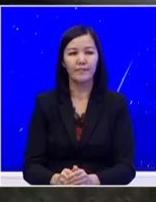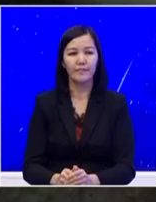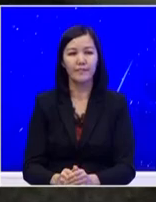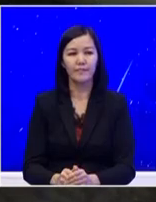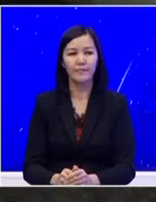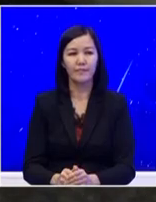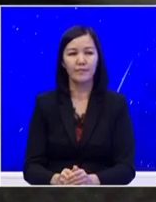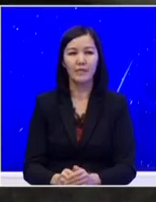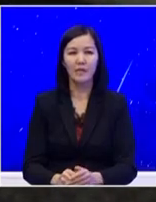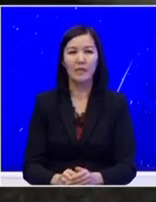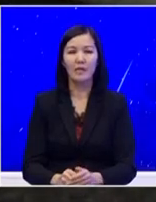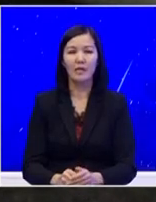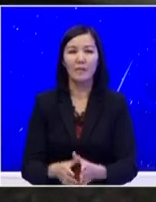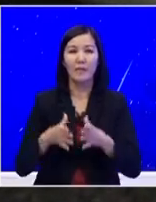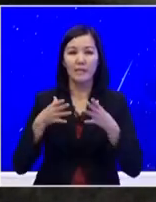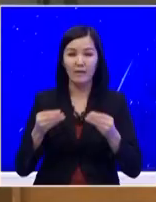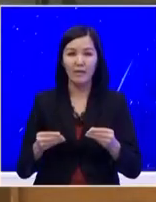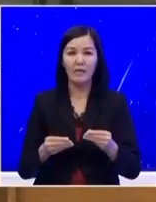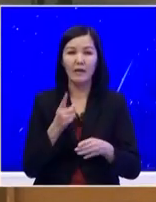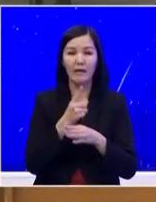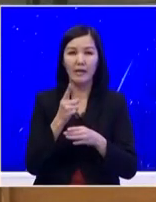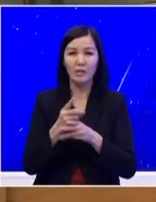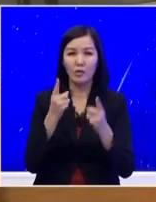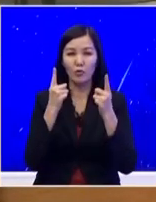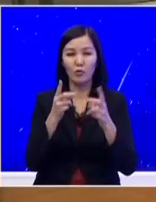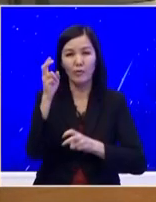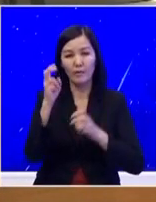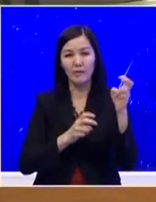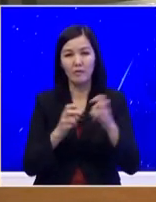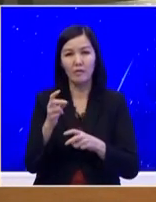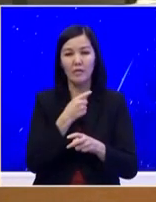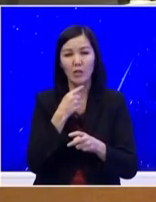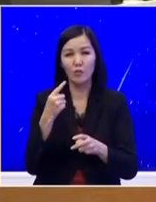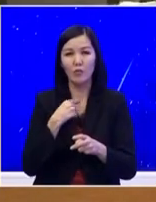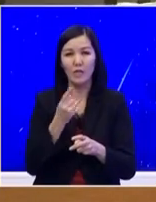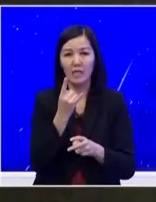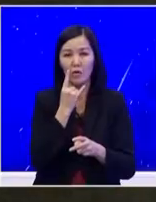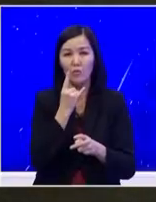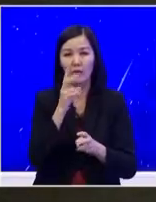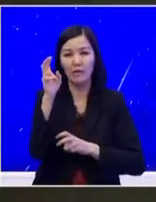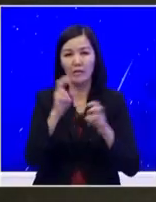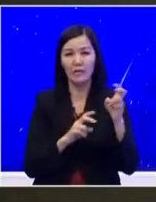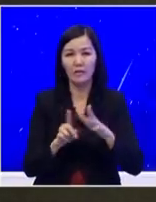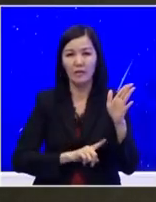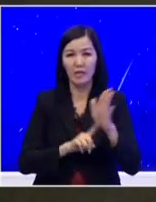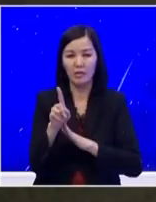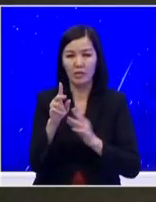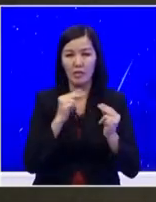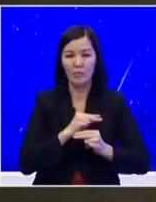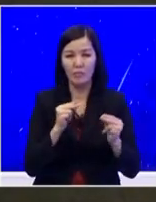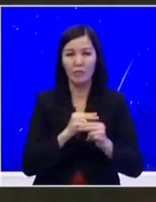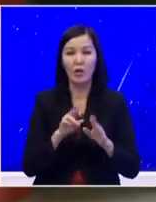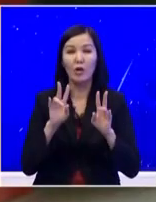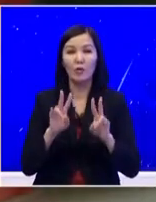С введением послаблений карантинных мер для крупных производств Талдыкурганский аккумуляторный завод приступил к работе в прежнем объеме,